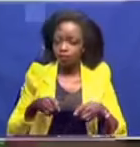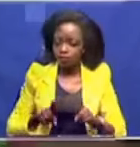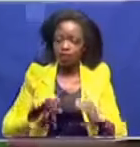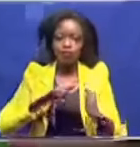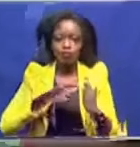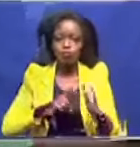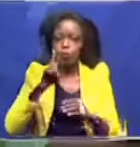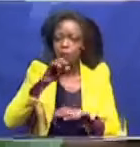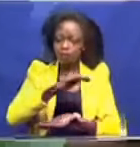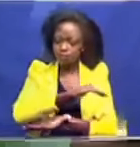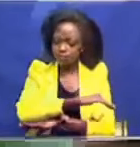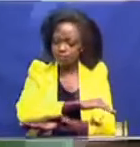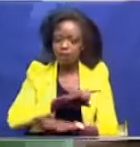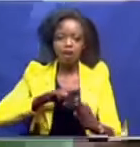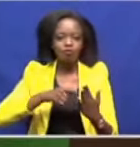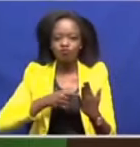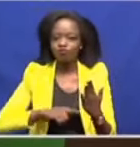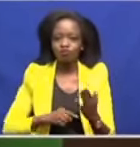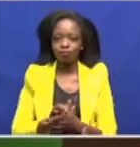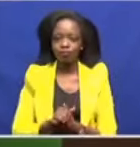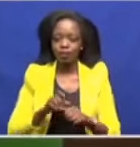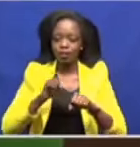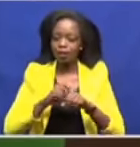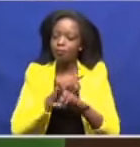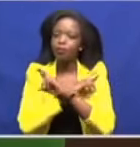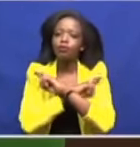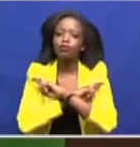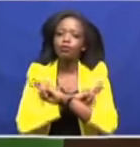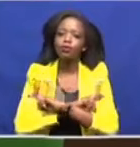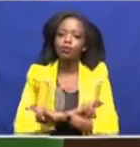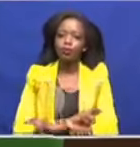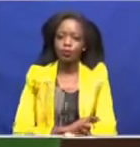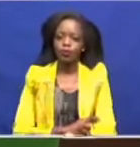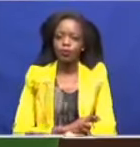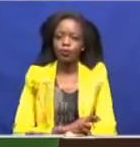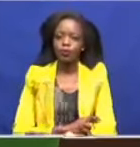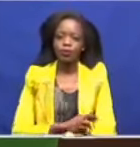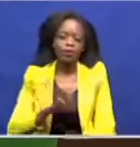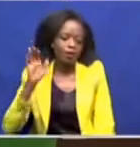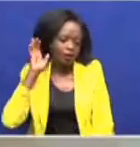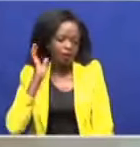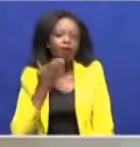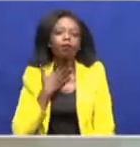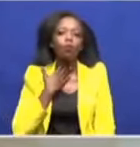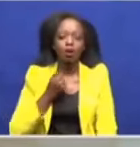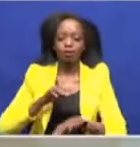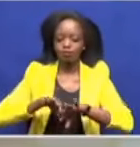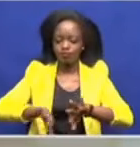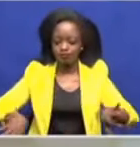anaeleza, jioni moja akiwa ametulia pale, akasikia hamu ya kwenda